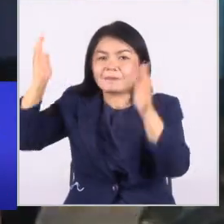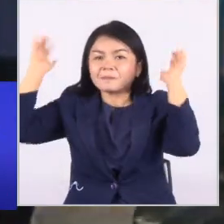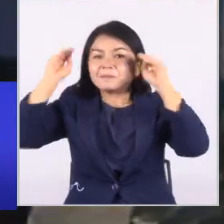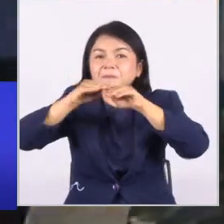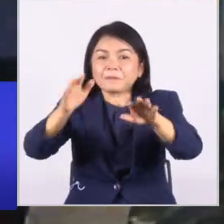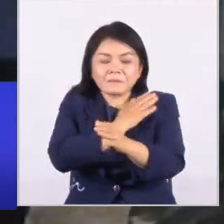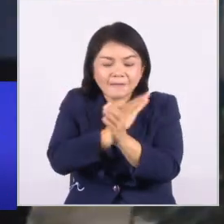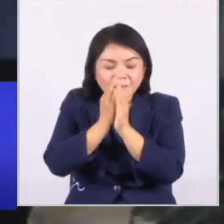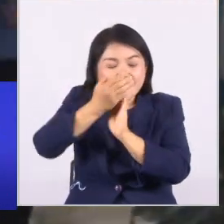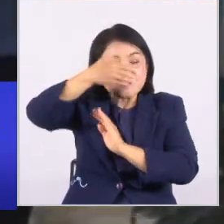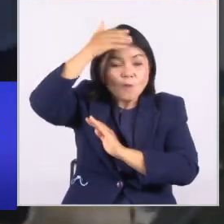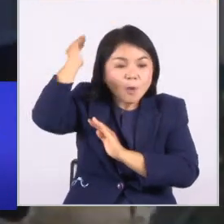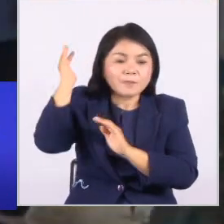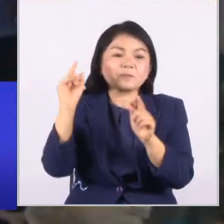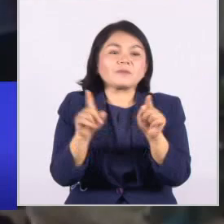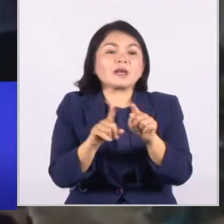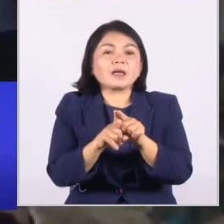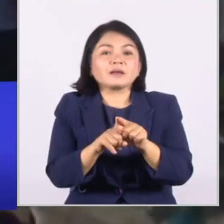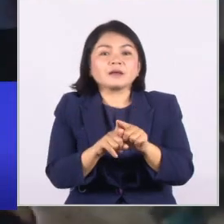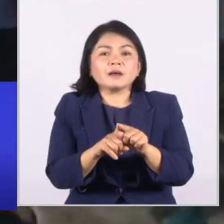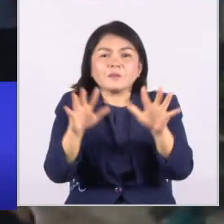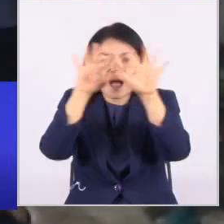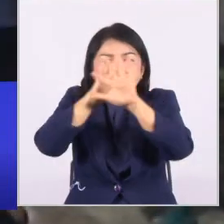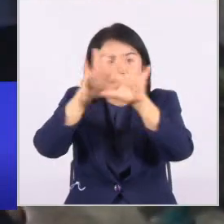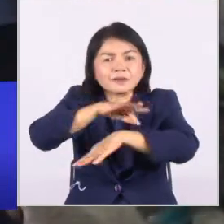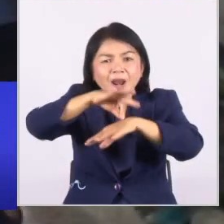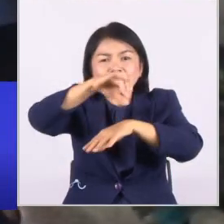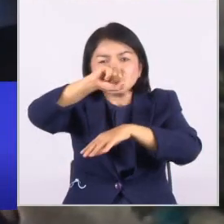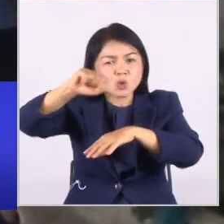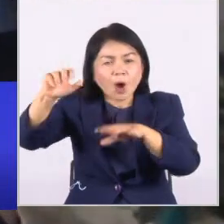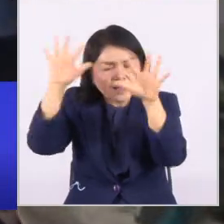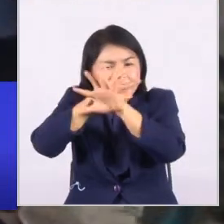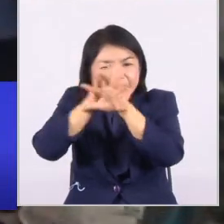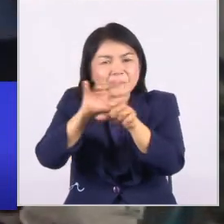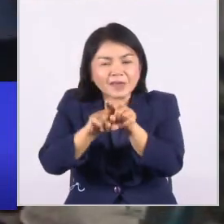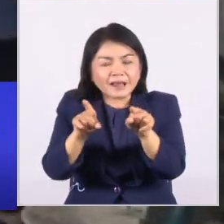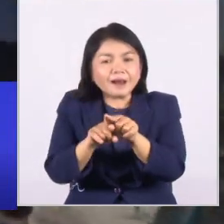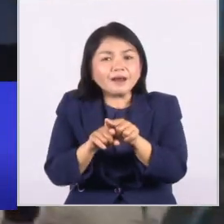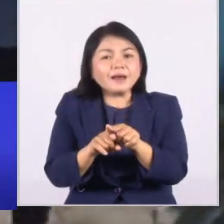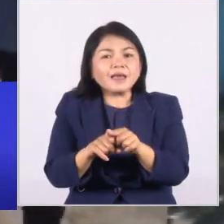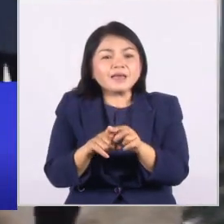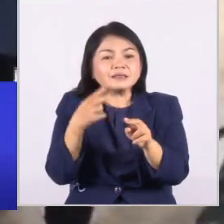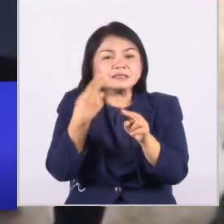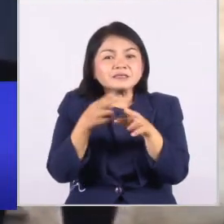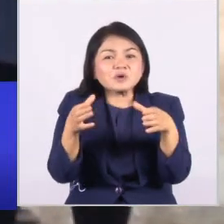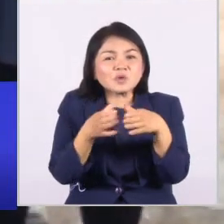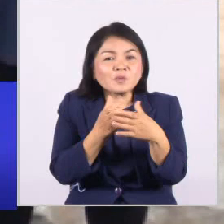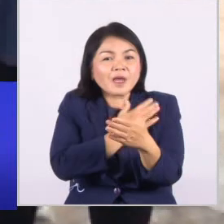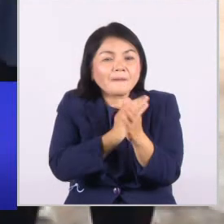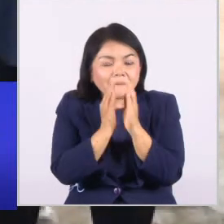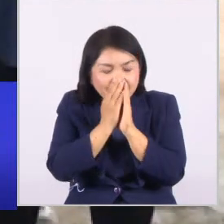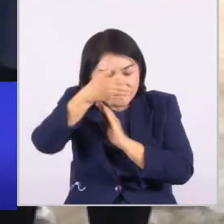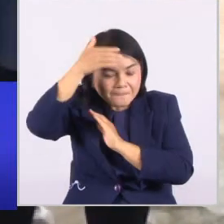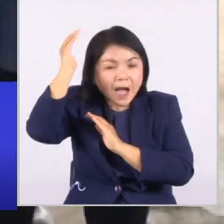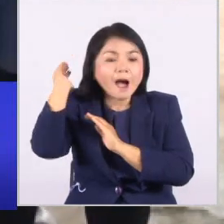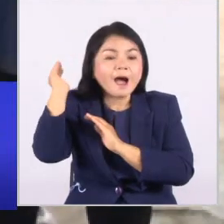ที่ริมถนน3079ป้ายนี่เหมือนป้ายหาเสียงเลยค่ะแล้วก็อย่างที่บอกว่าลงชื่อพรรคว่าพรรคขวะโตนะแล้วก็กา